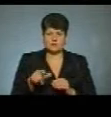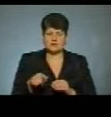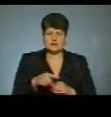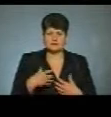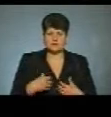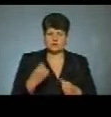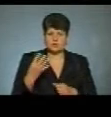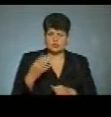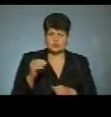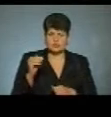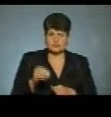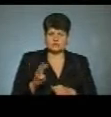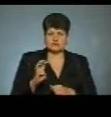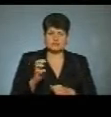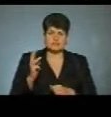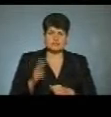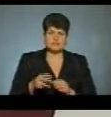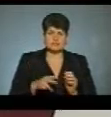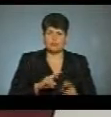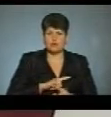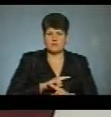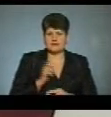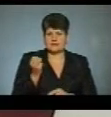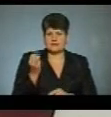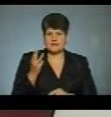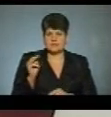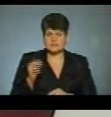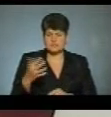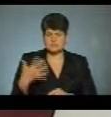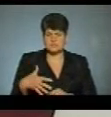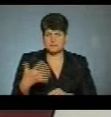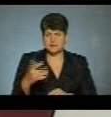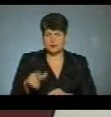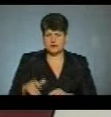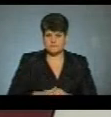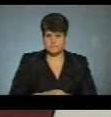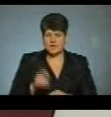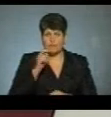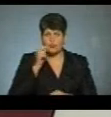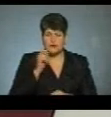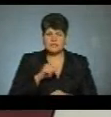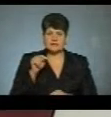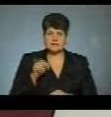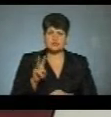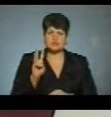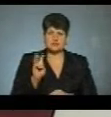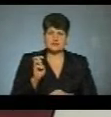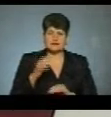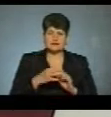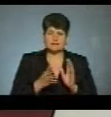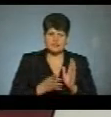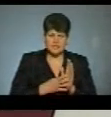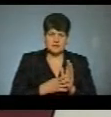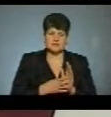видужали 40 437 осіб, померли 13 055 людей. В Україні 1319